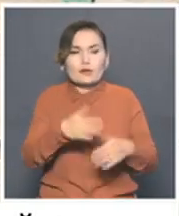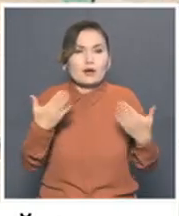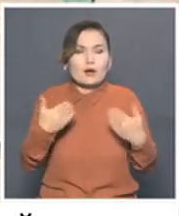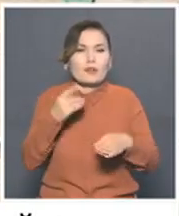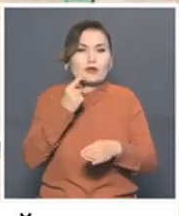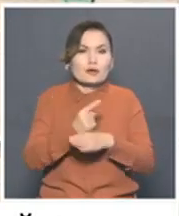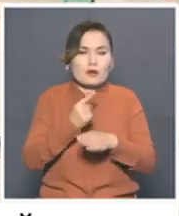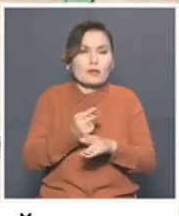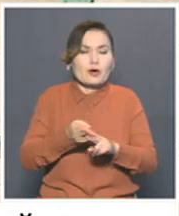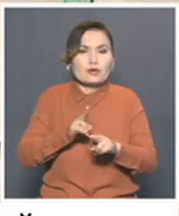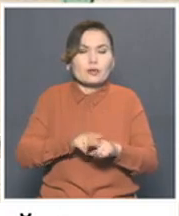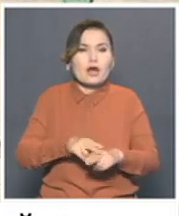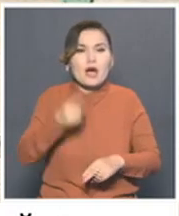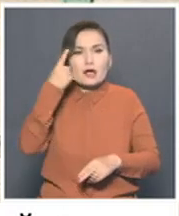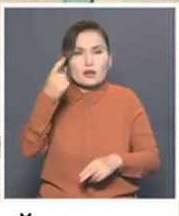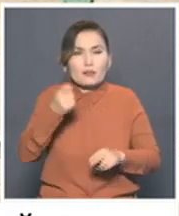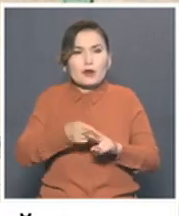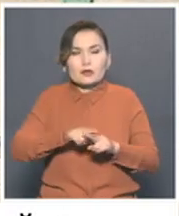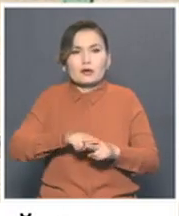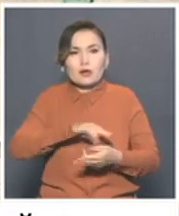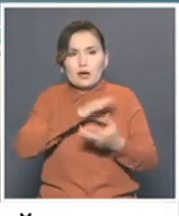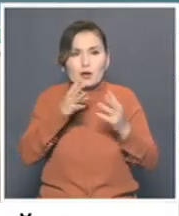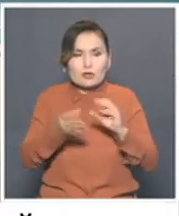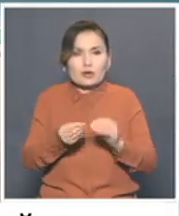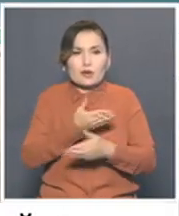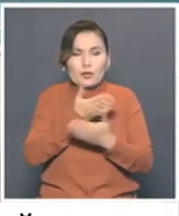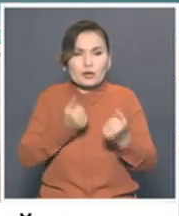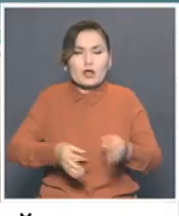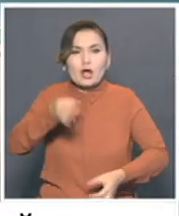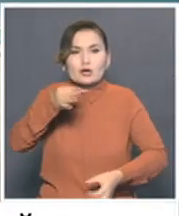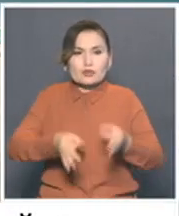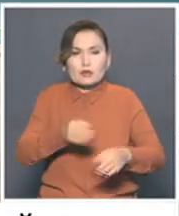күн сайын тексеріледі. Егер ескертулерден қорытынды шықпаса, сот арқылы